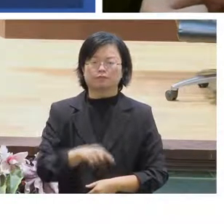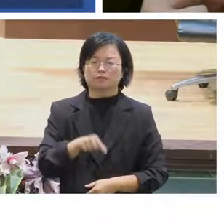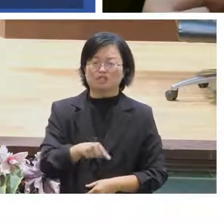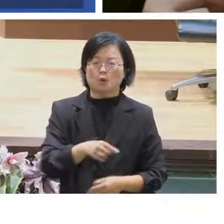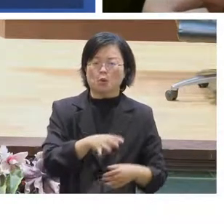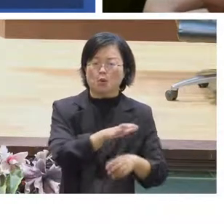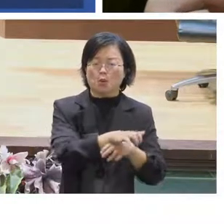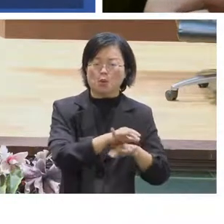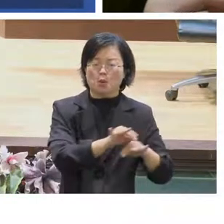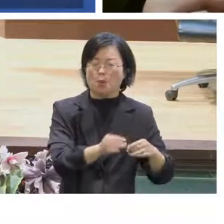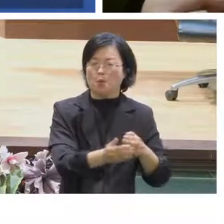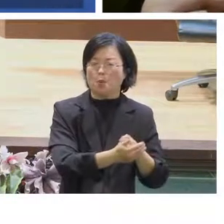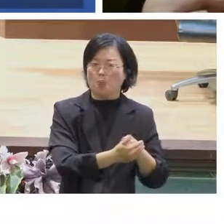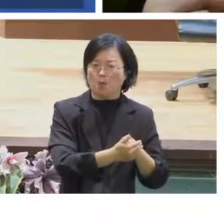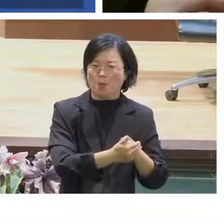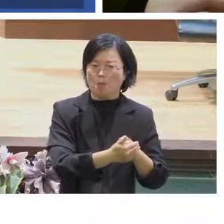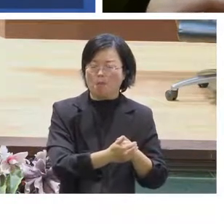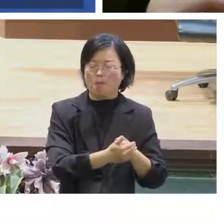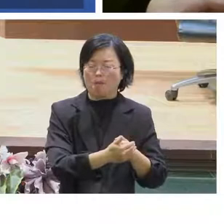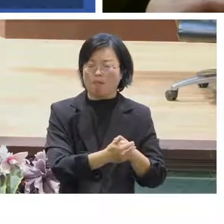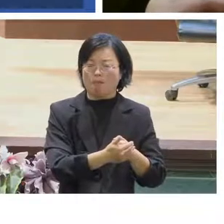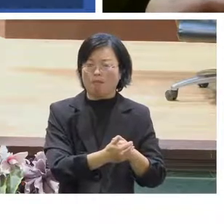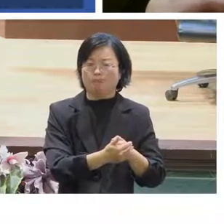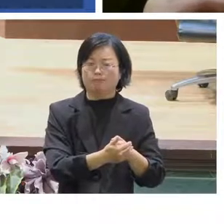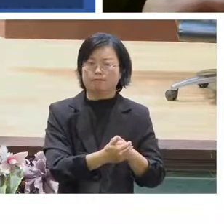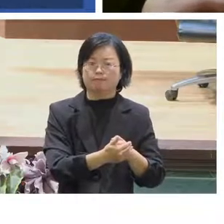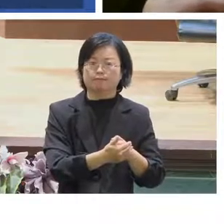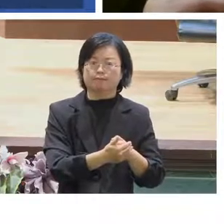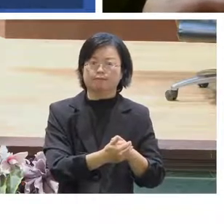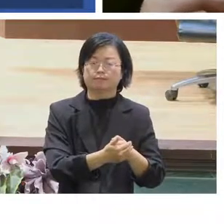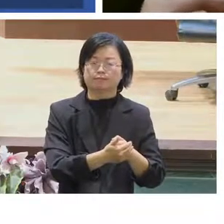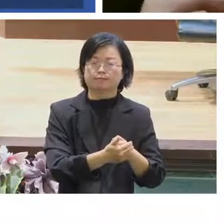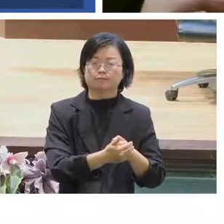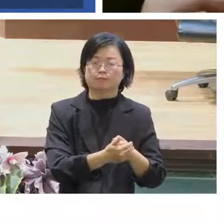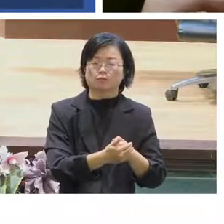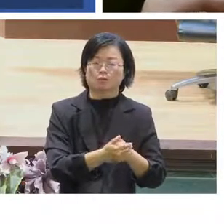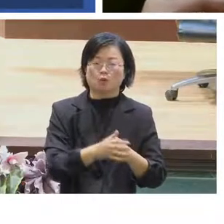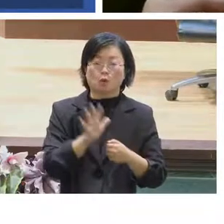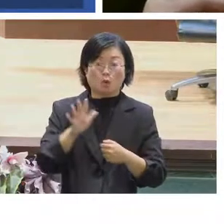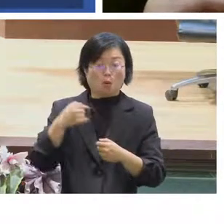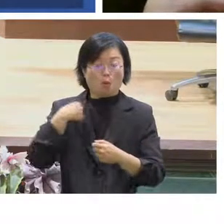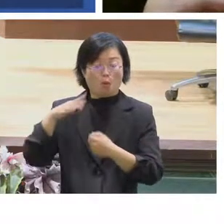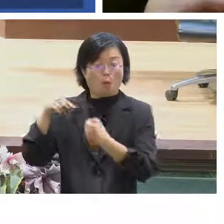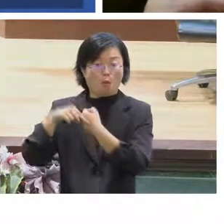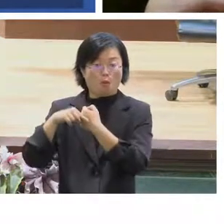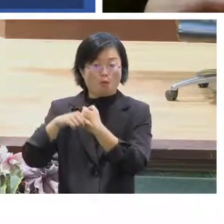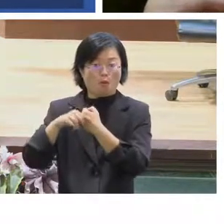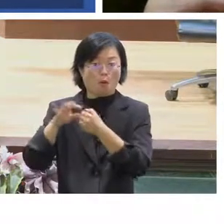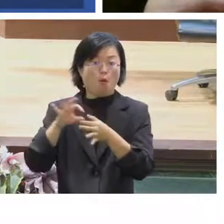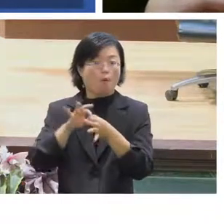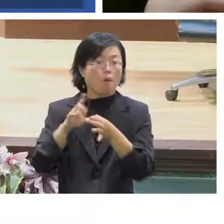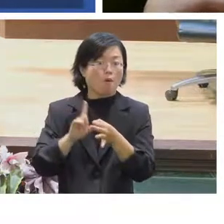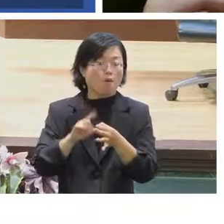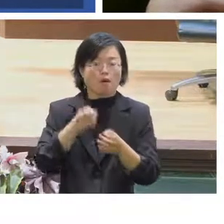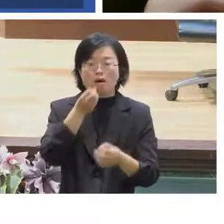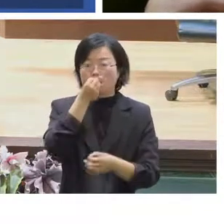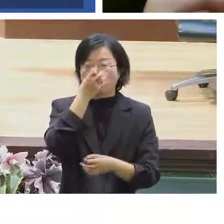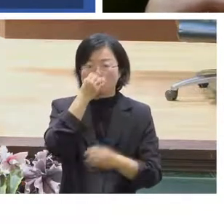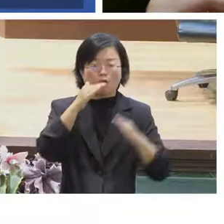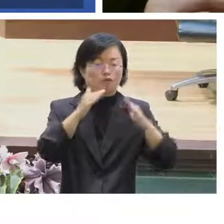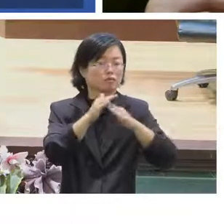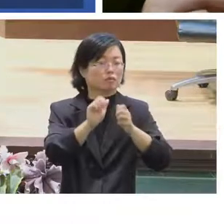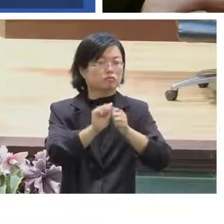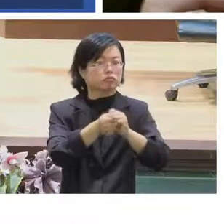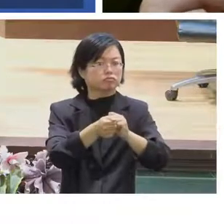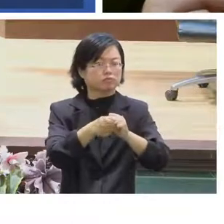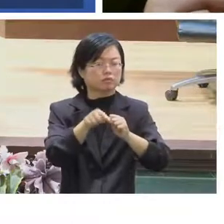或是一些关于可能我们有一些研究是关于香港的那个房屋税